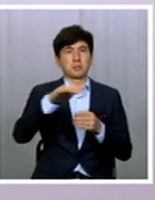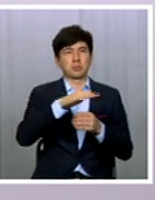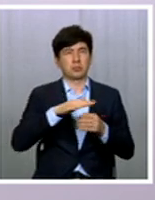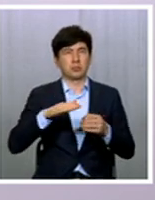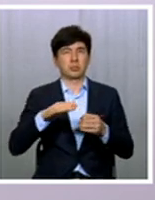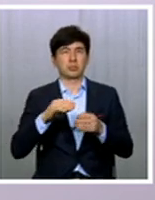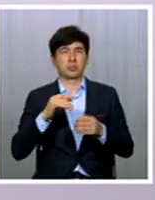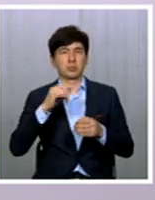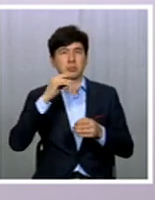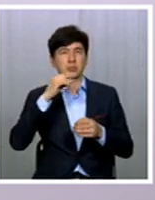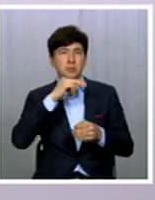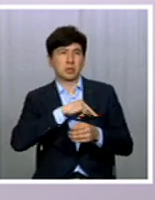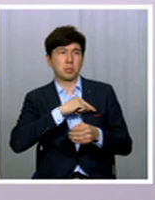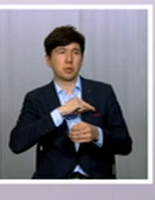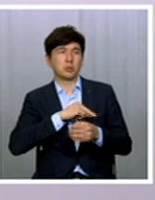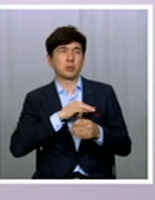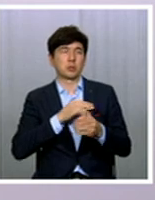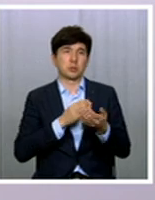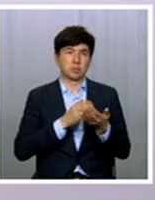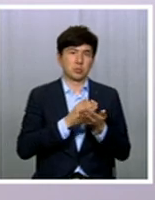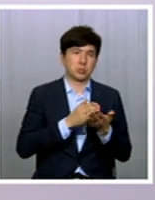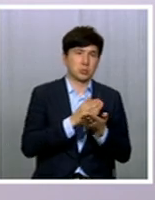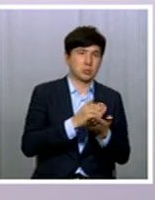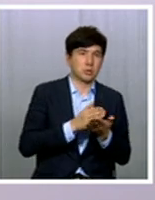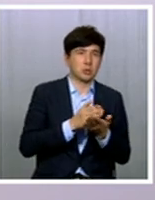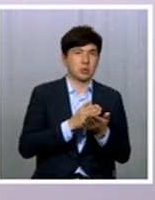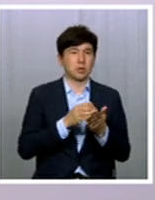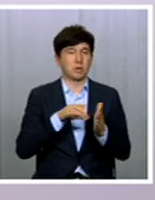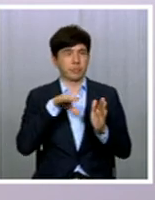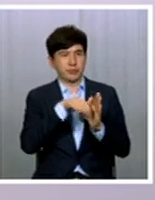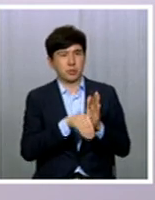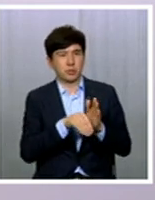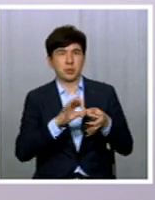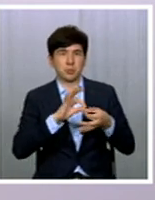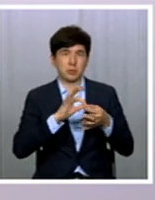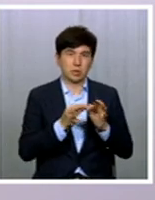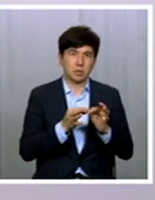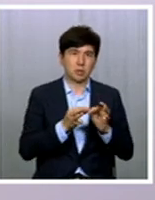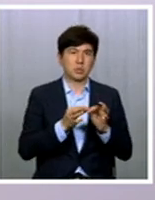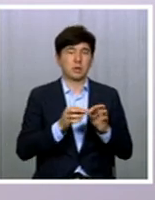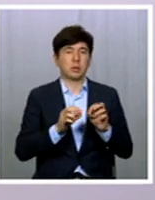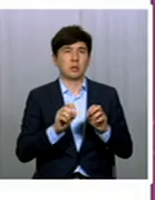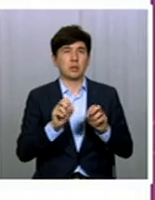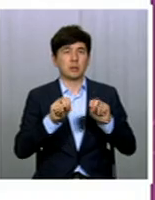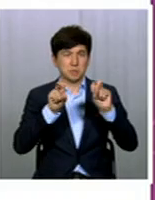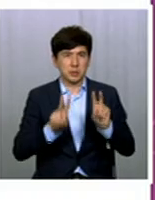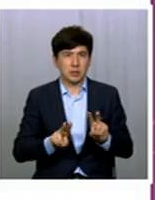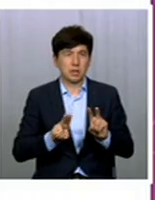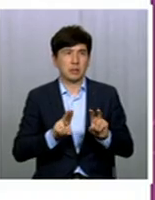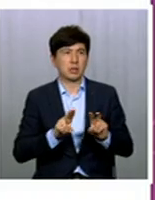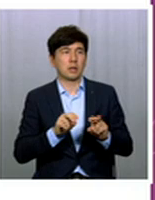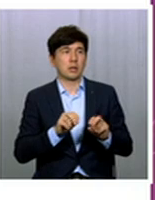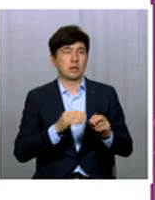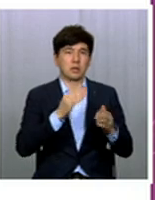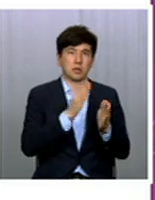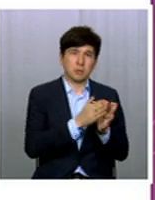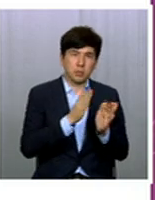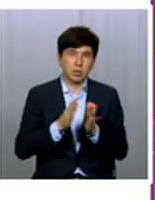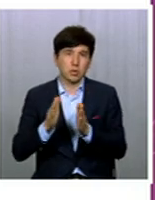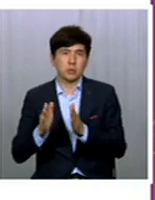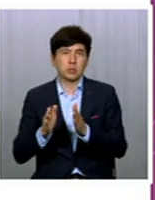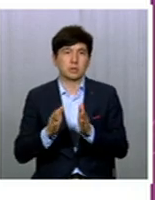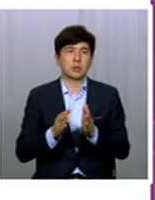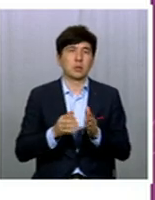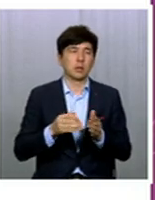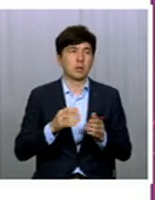ету жүзеге асырылады. Яғни арнайы мамандарды қабылдау арқылы, оларды кезекке қойып, оларды ары қарай бағдар